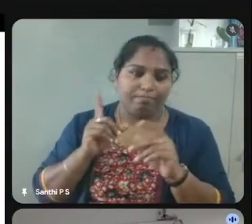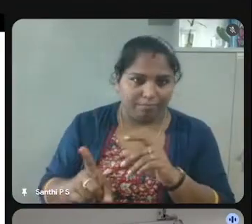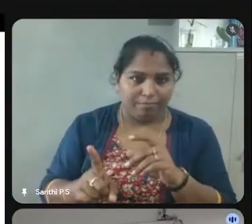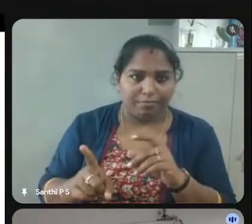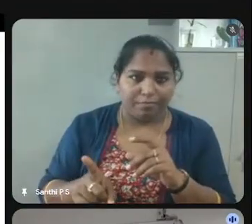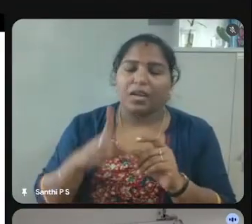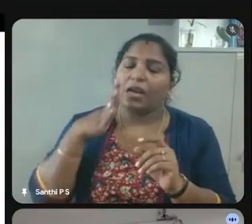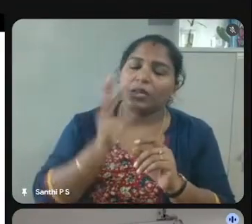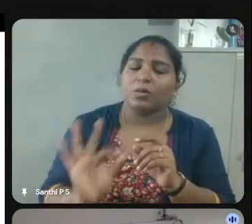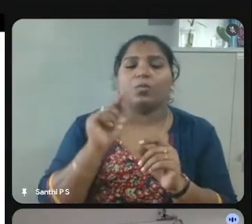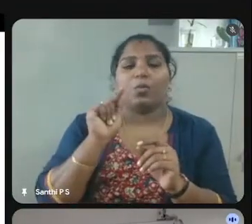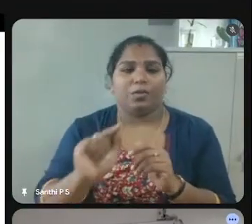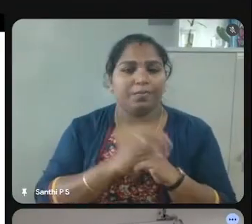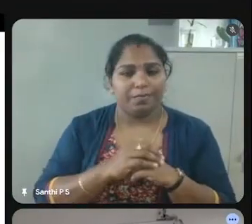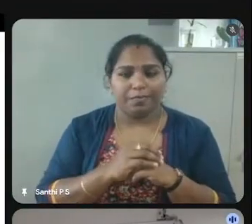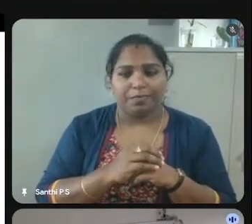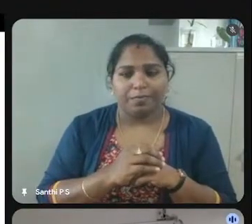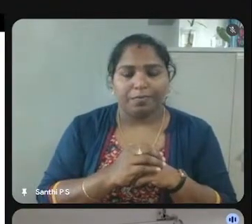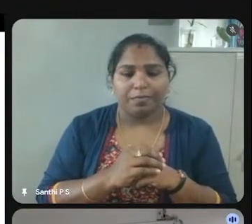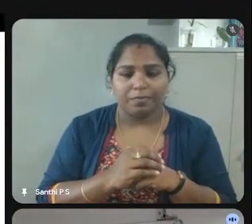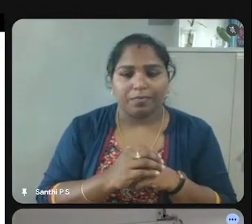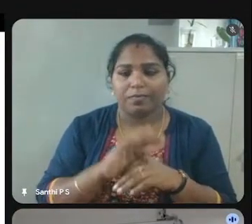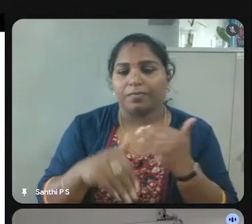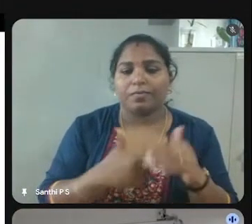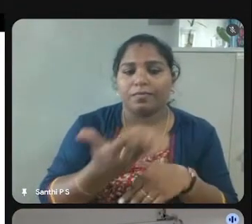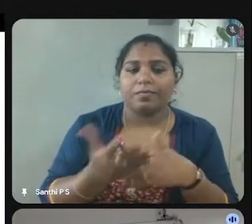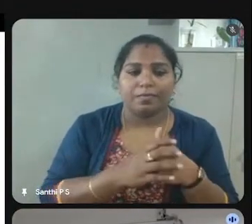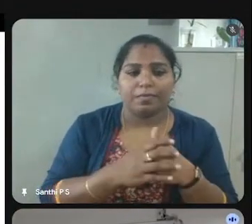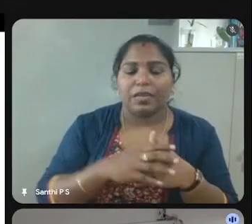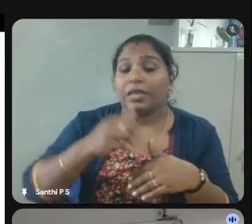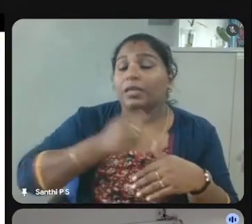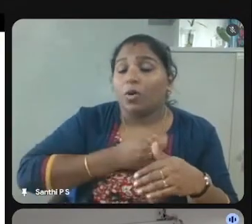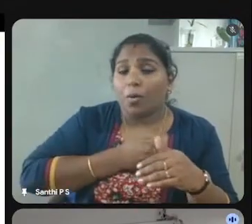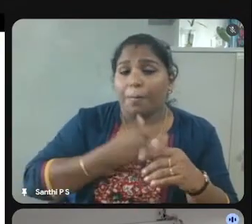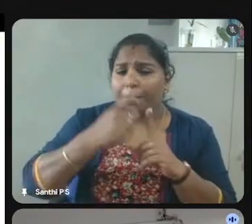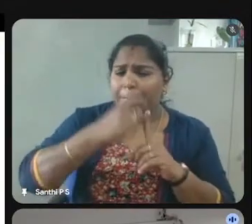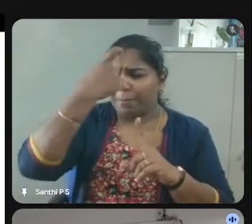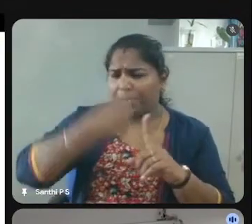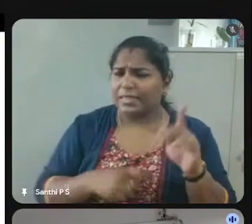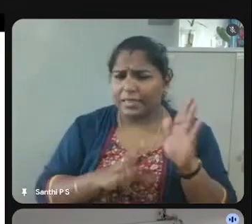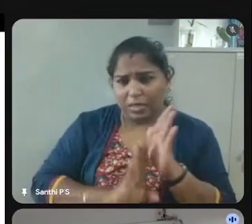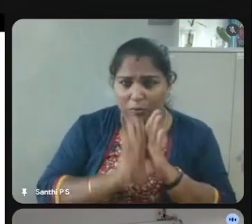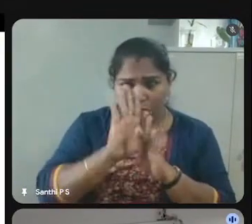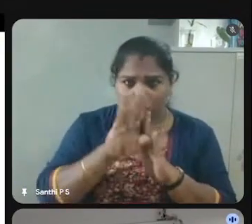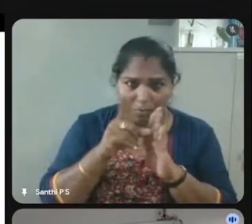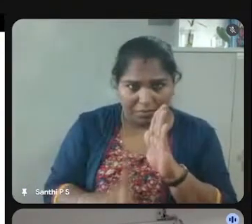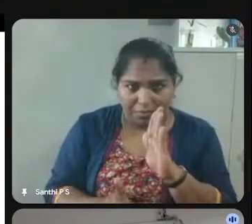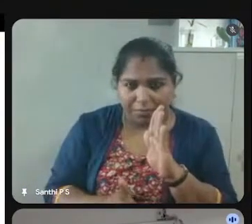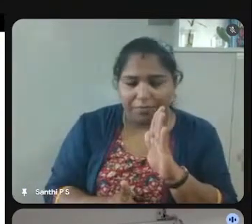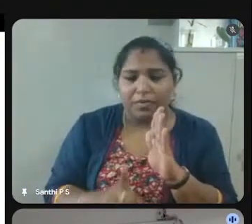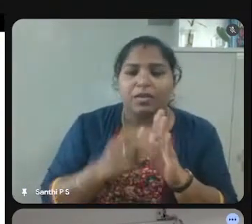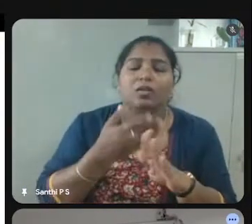ഇതിന്റെ ഒരു പ്രധാനപ്പെട്ട ഉദ്ദേശമാണ്. അതുപോലെ തന്നെ നമുക്കൊരു ഗ്രോത്ത്, പേഴ്സണൽ ഗ്രോത്ത് എന്ന് പറയും. ഞാൻ പറഞ്ഞു മുന്നേ ഈ